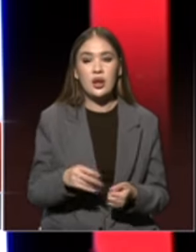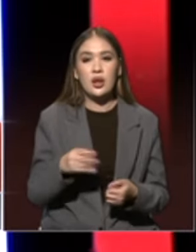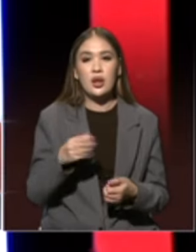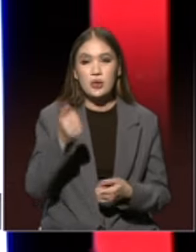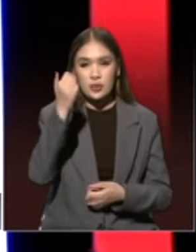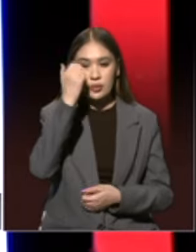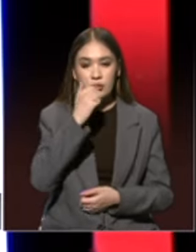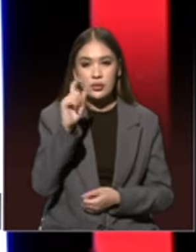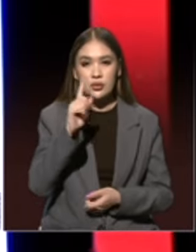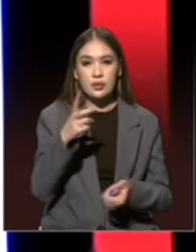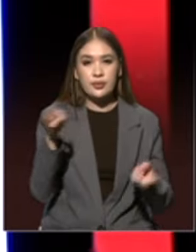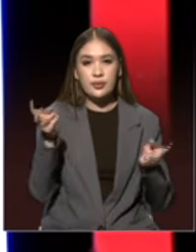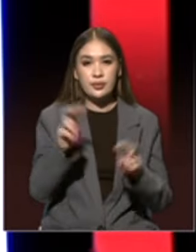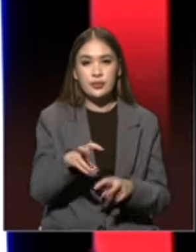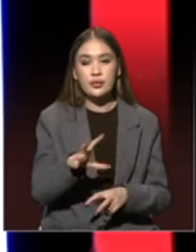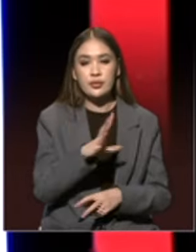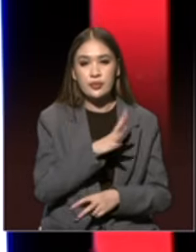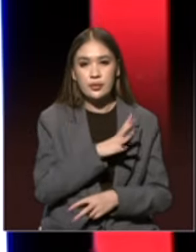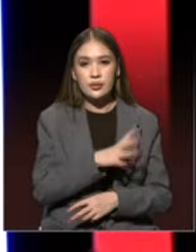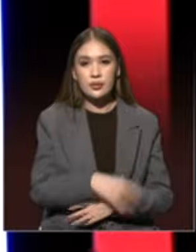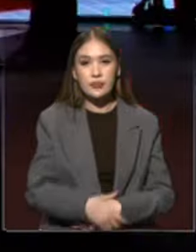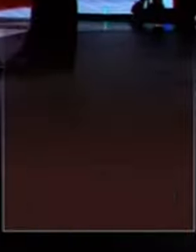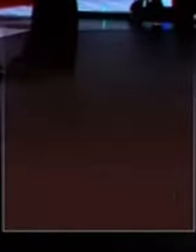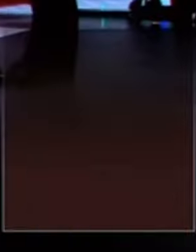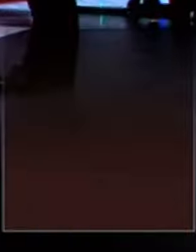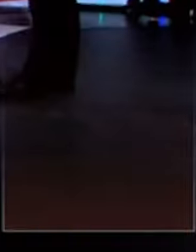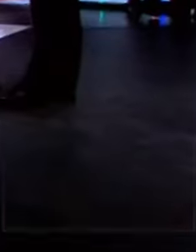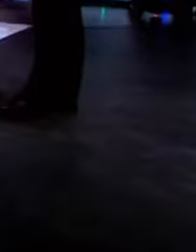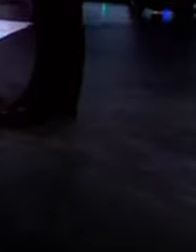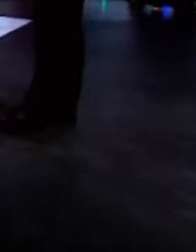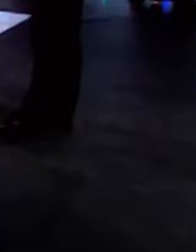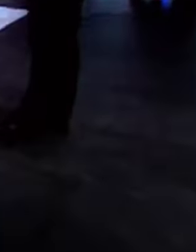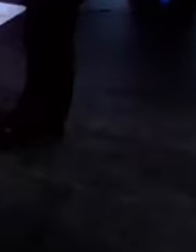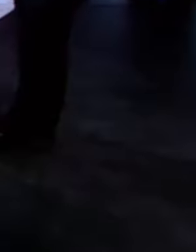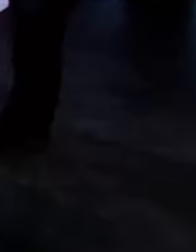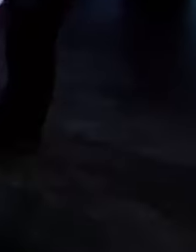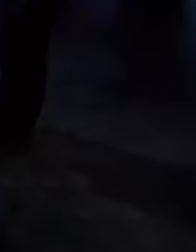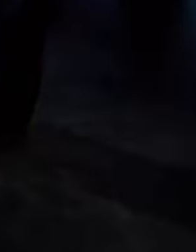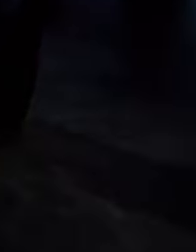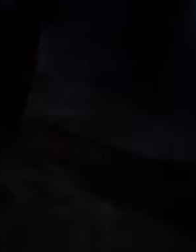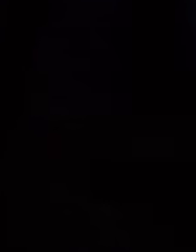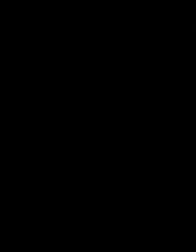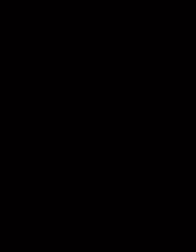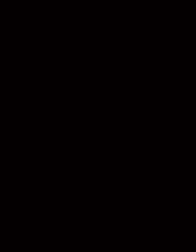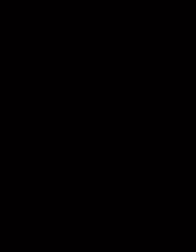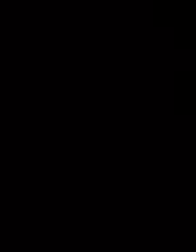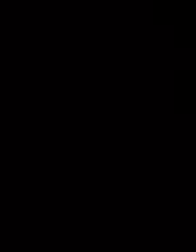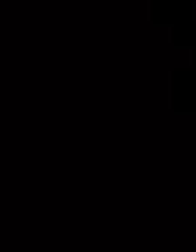келгендеріңізге көп рахмет айтқым келеді. Сау болыңыздар.